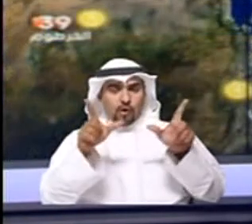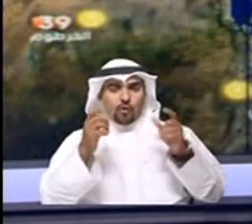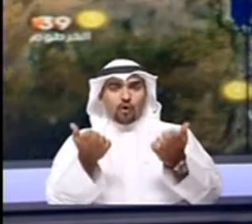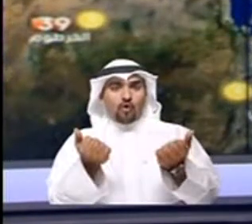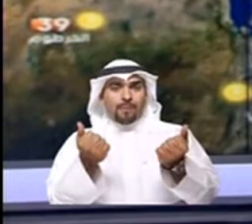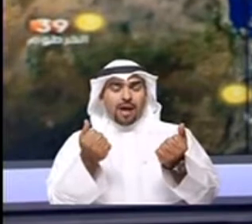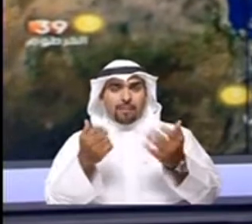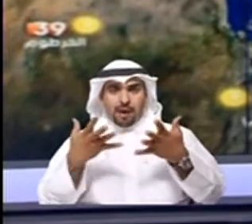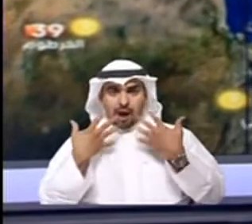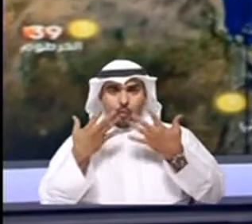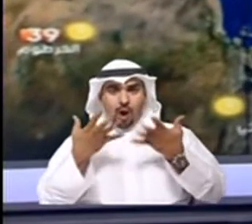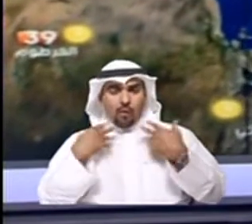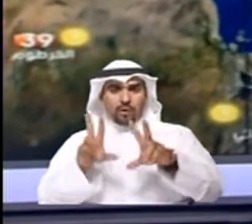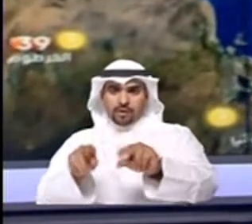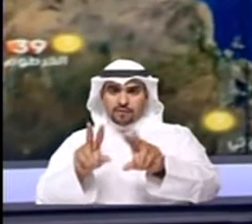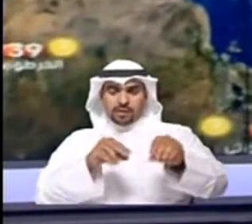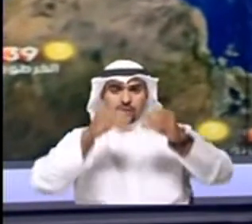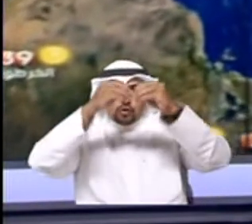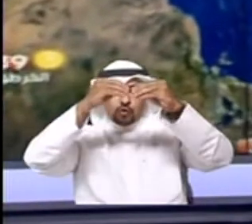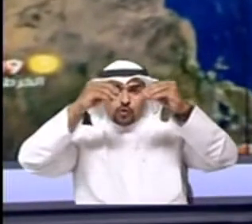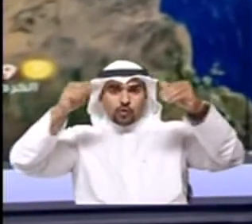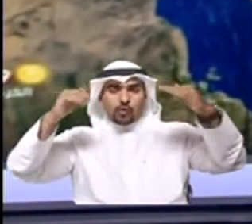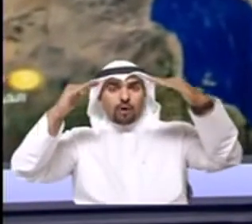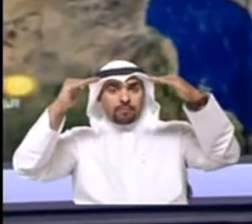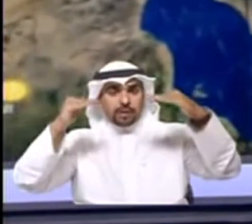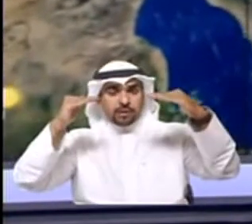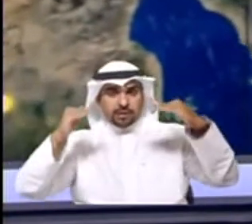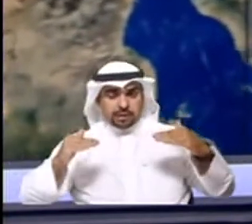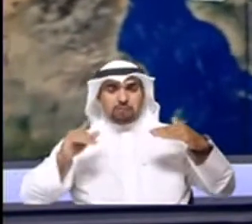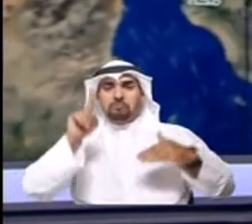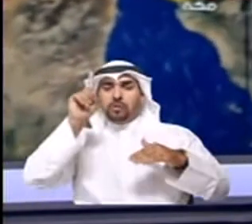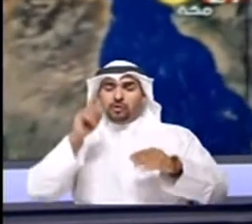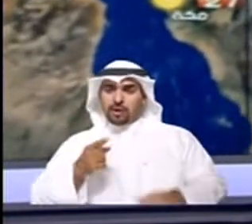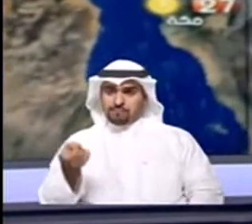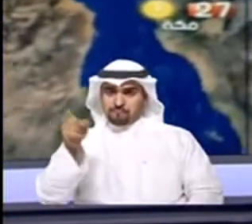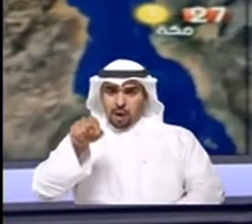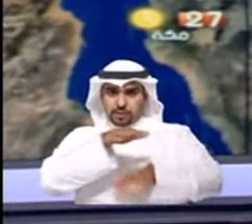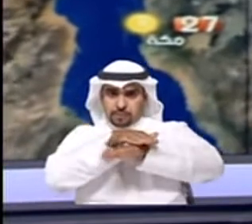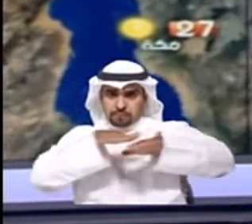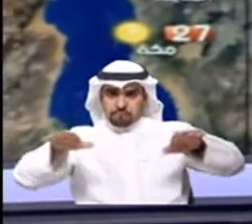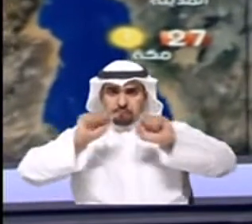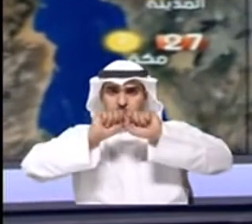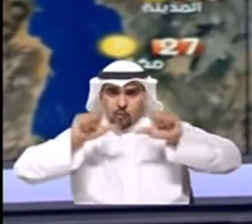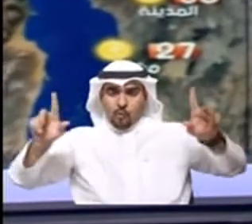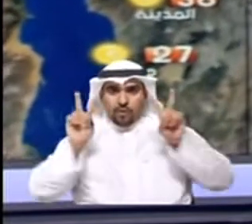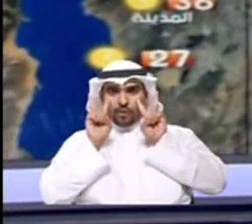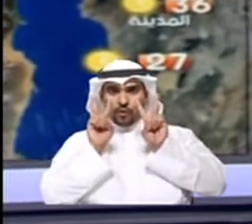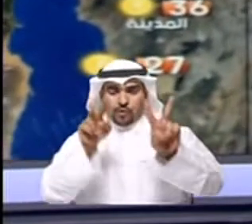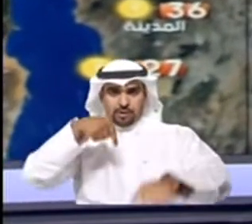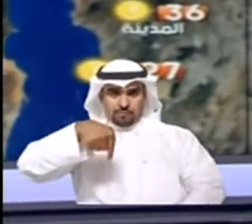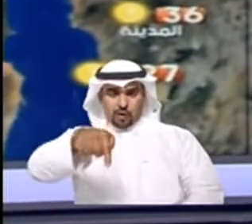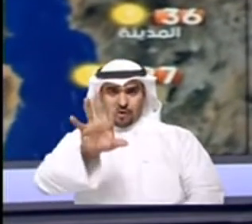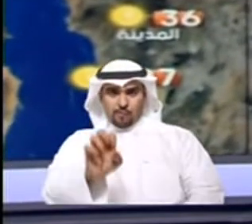المشاهدين، الأخبار راح يترسب تدريجيا أكثر وأكثر، والأجواء راح تكون صافية بإذن الله يوم الغد، وتتحسن الرؤية الأفقية خلال الساعات القليلة